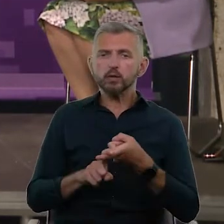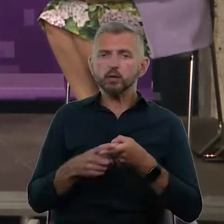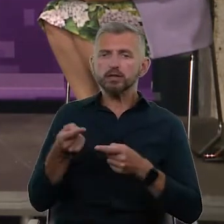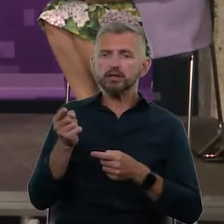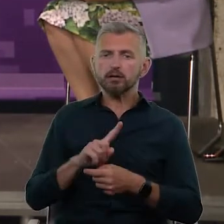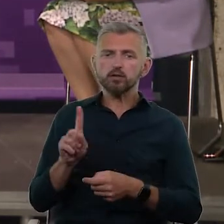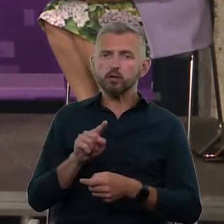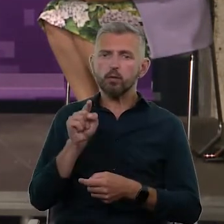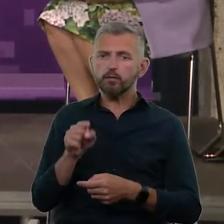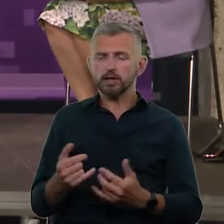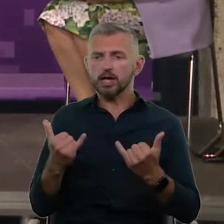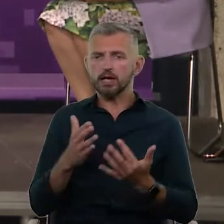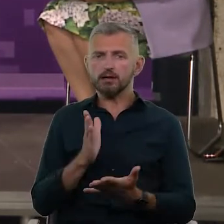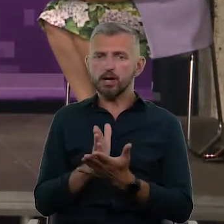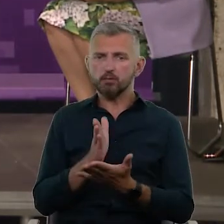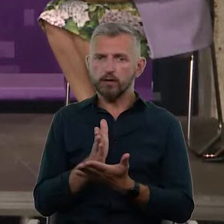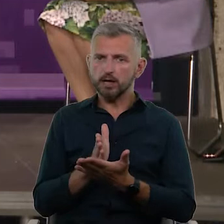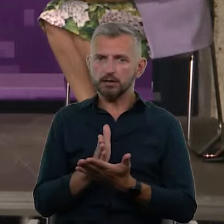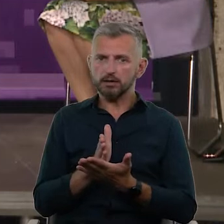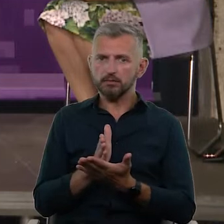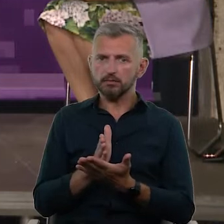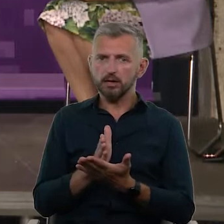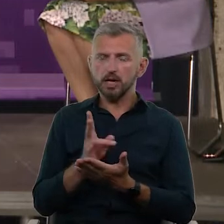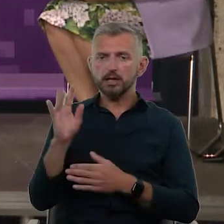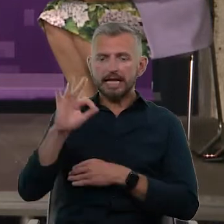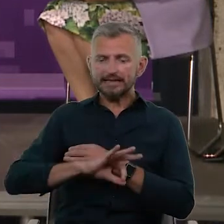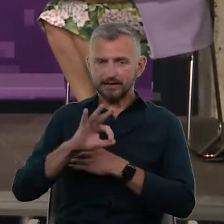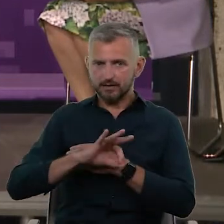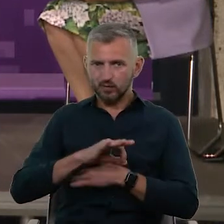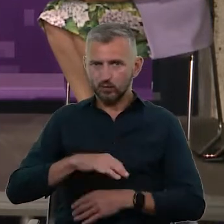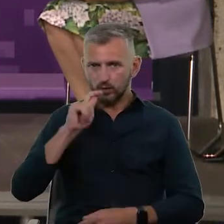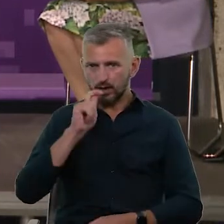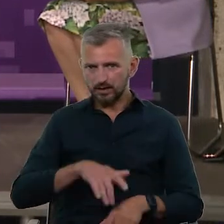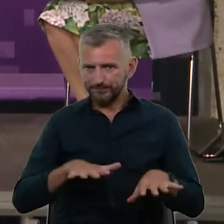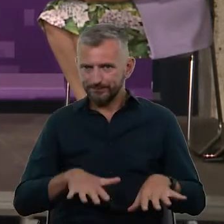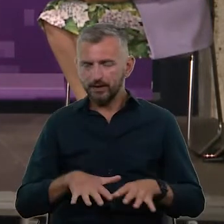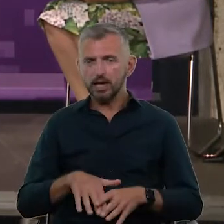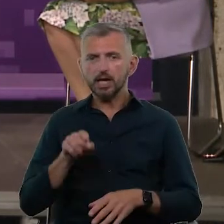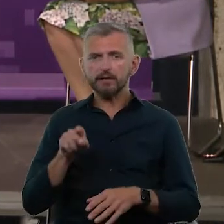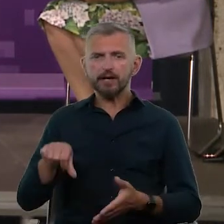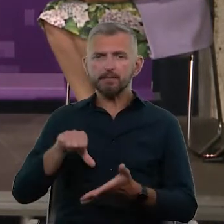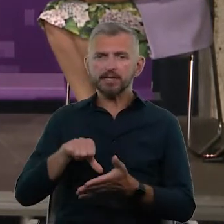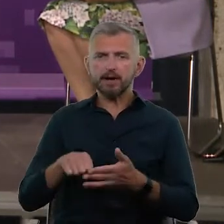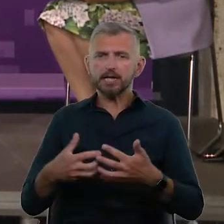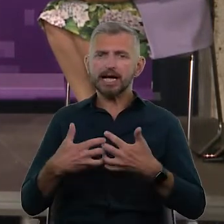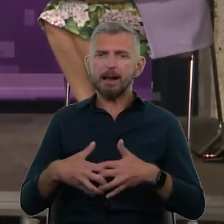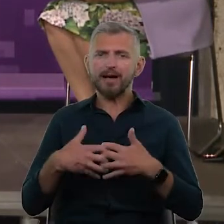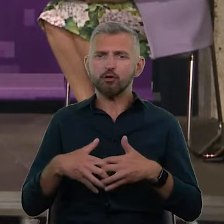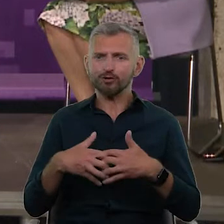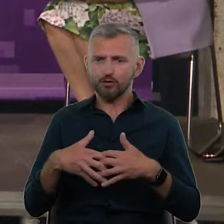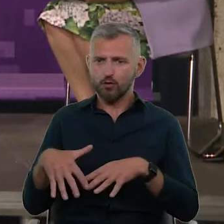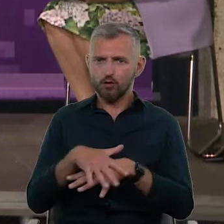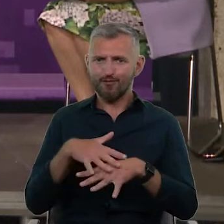ви наразі перебуваєте на Західній Україні і ви представляєте Краматорську громаду, Донеччину,